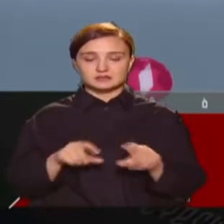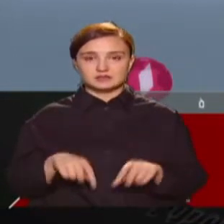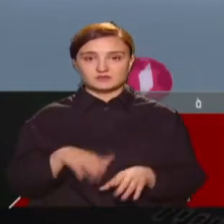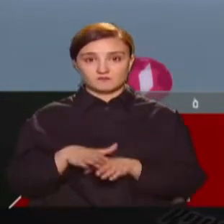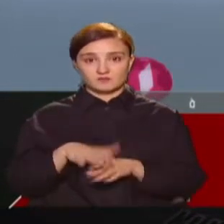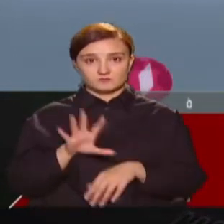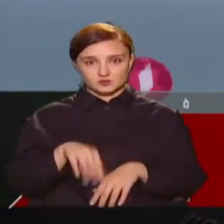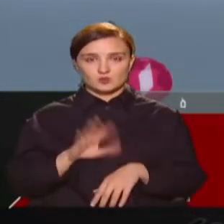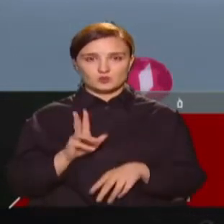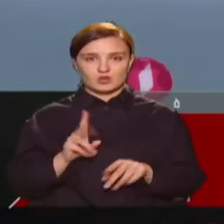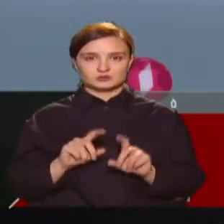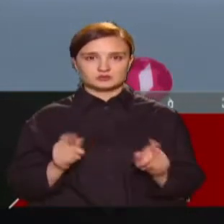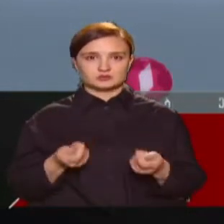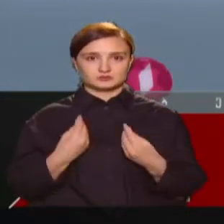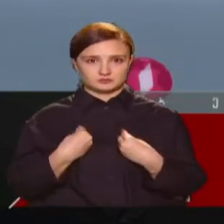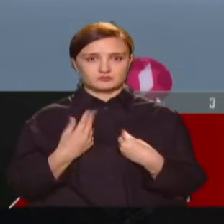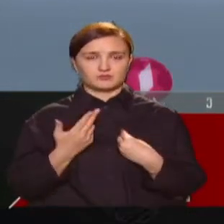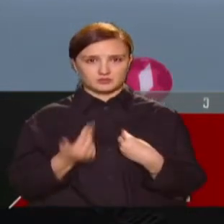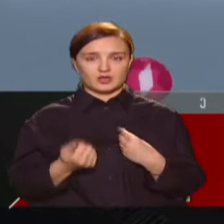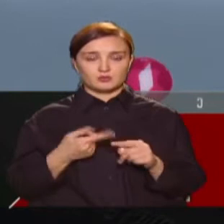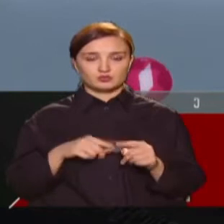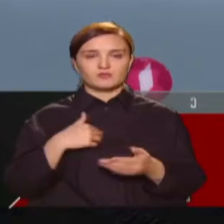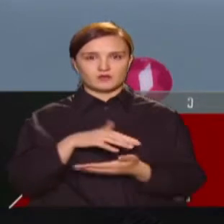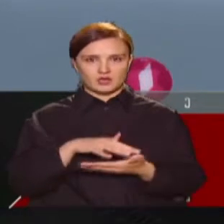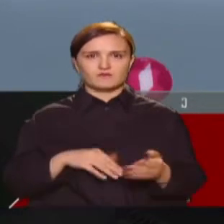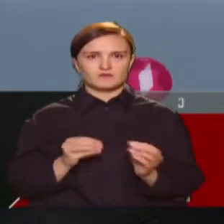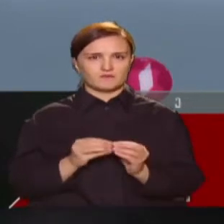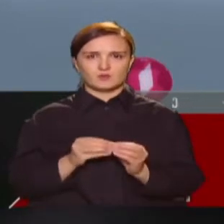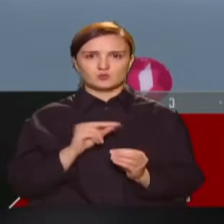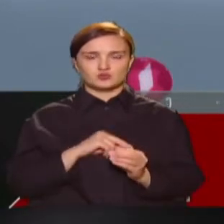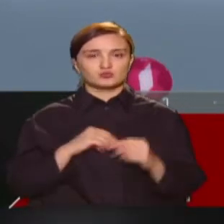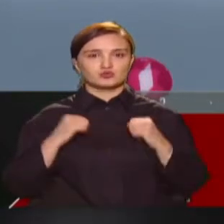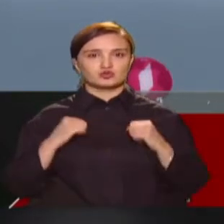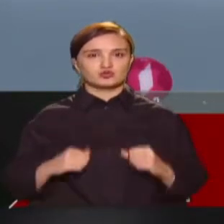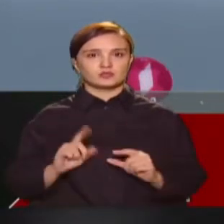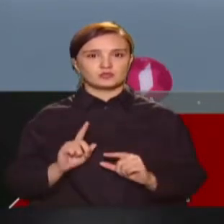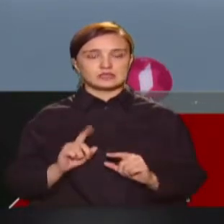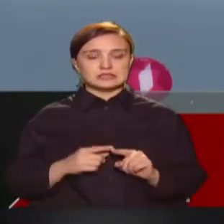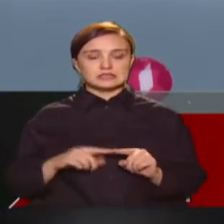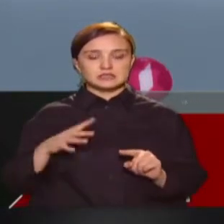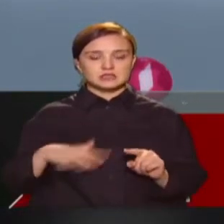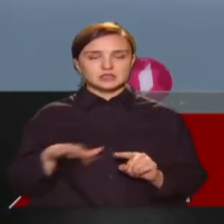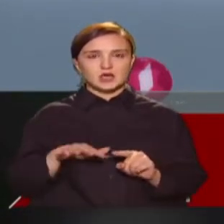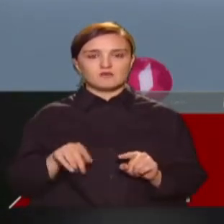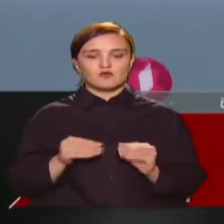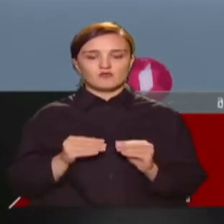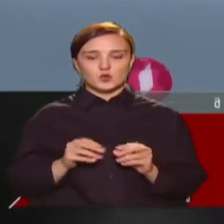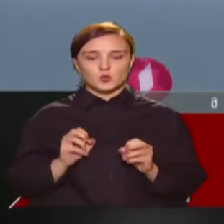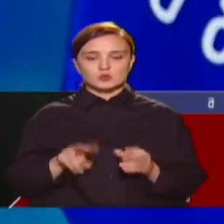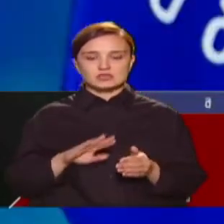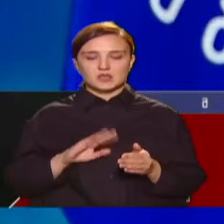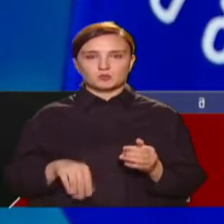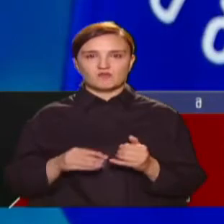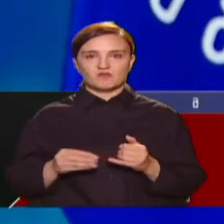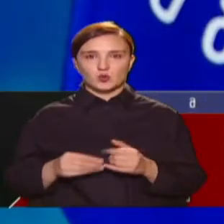consulat? Diah. Diah, am uitat ce în gamul, am zis, mușaobas, și regim și საქართველოს რჩება უსაფრთხოების კონსულატ,